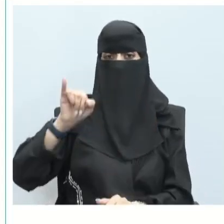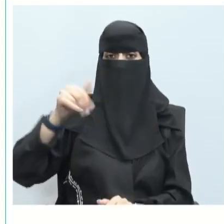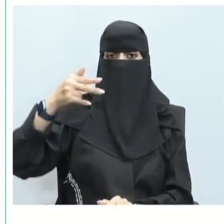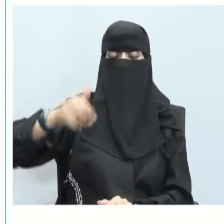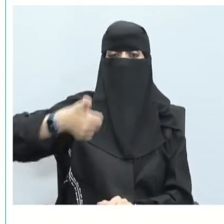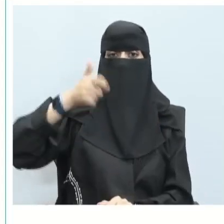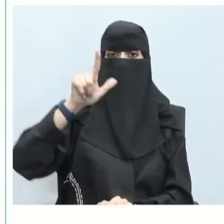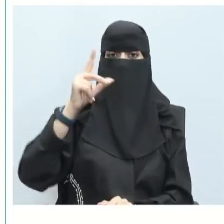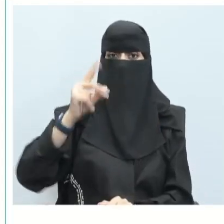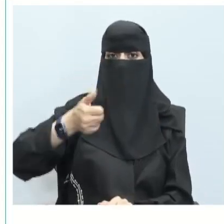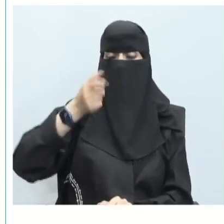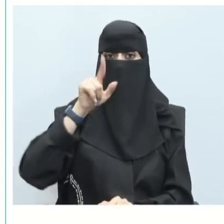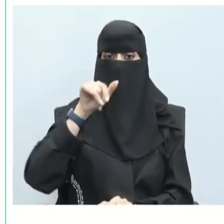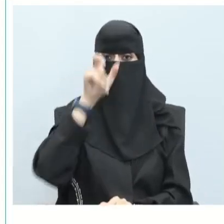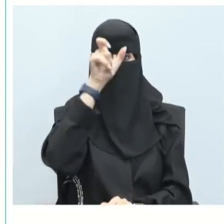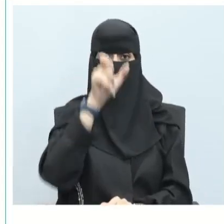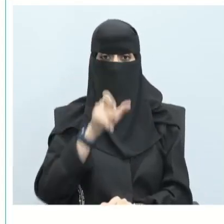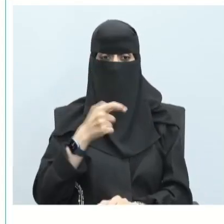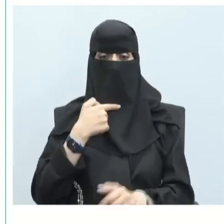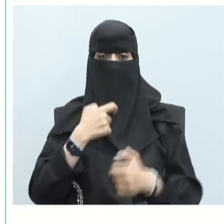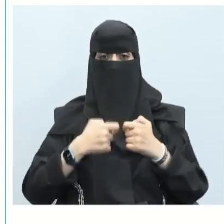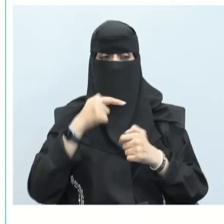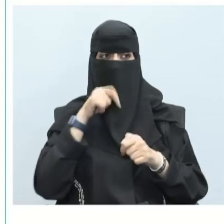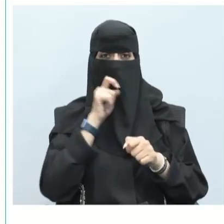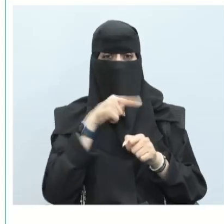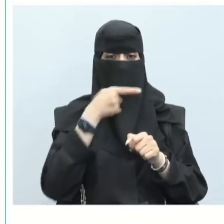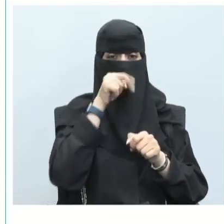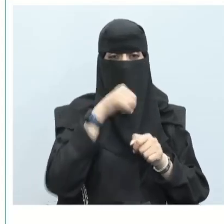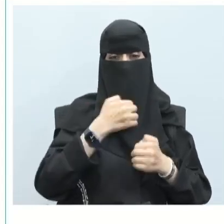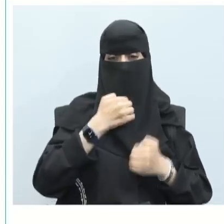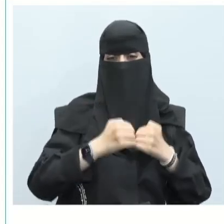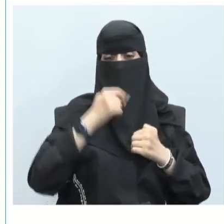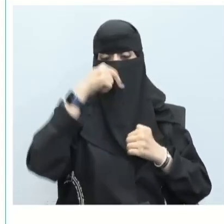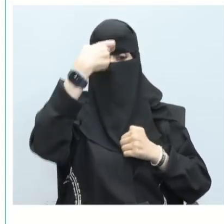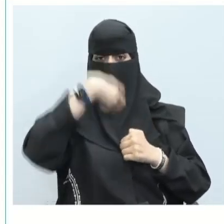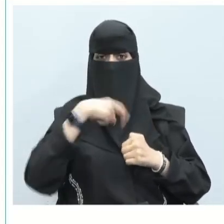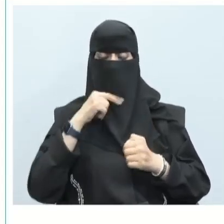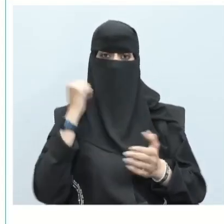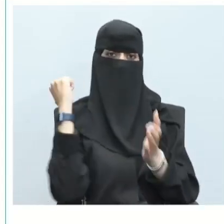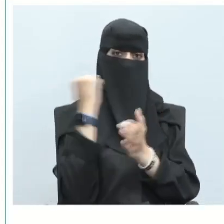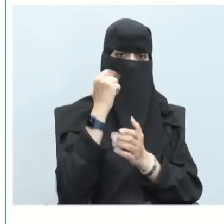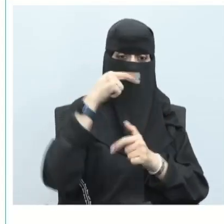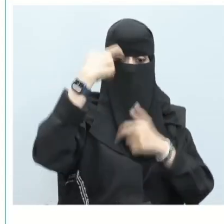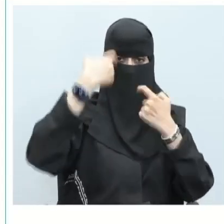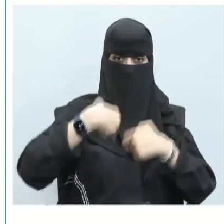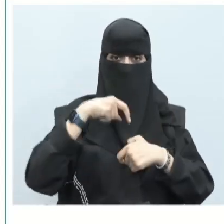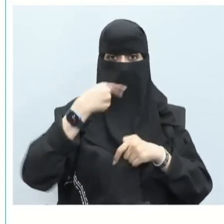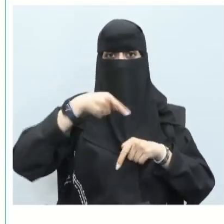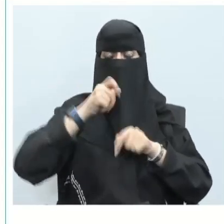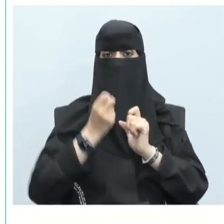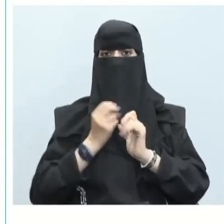التي درسناها مغالطه الشخصنه التجريح الشخصي وهي يقصد بها الطعن في شخصيه صاحب